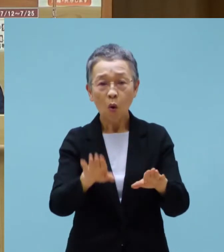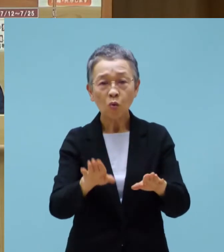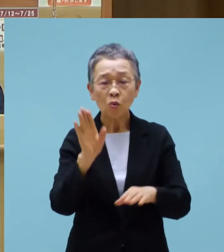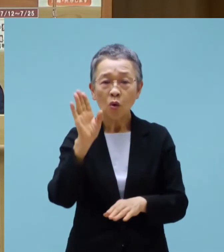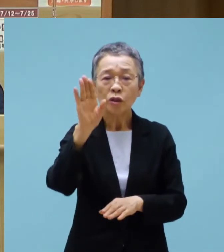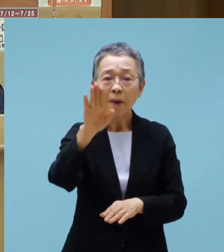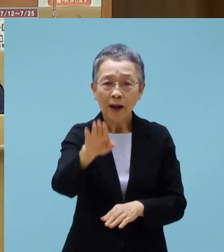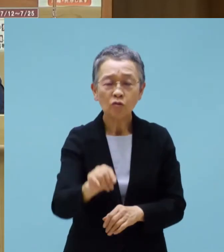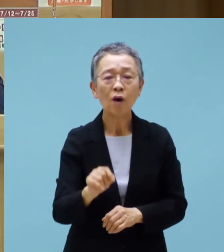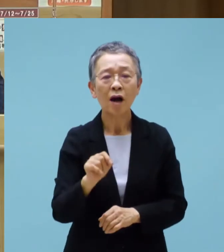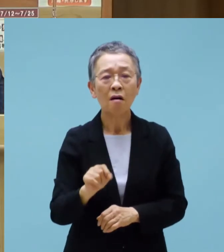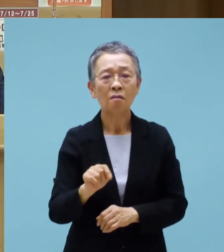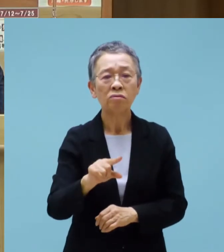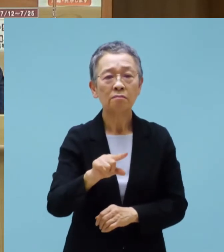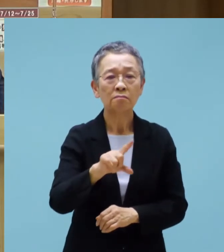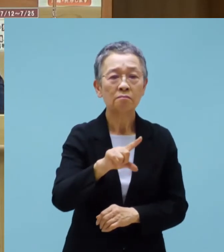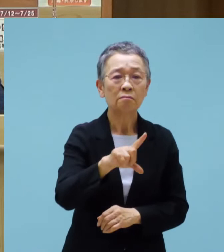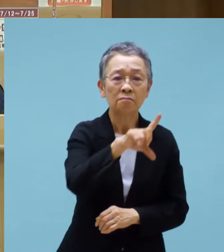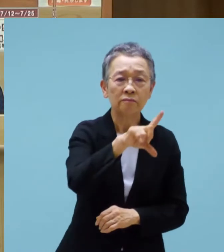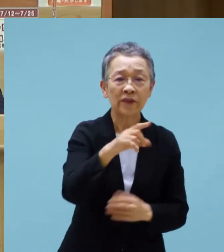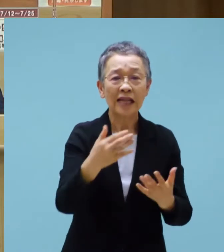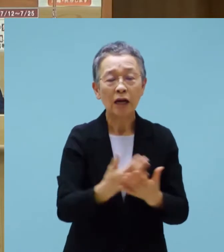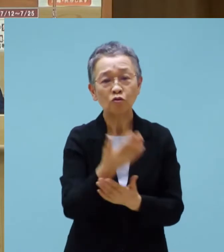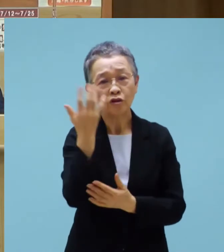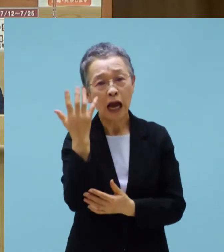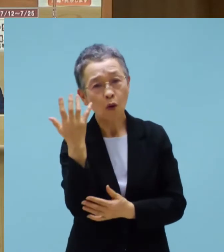くというふうに我々は見てます。